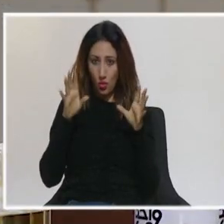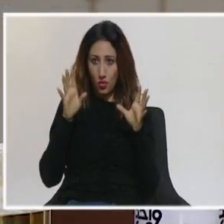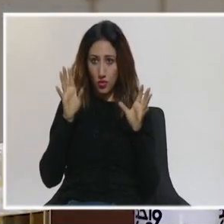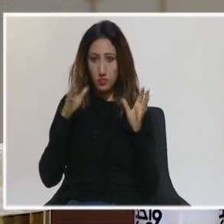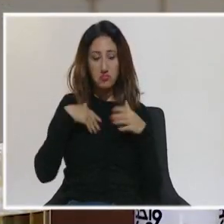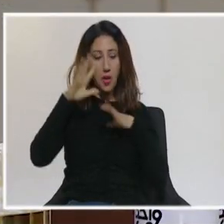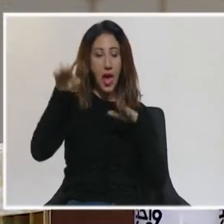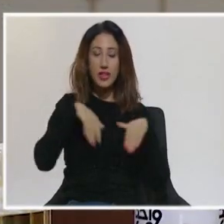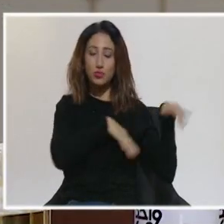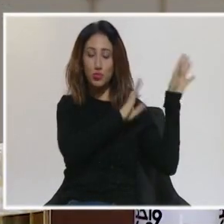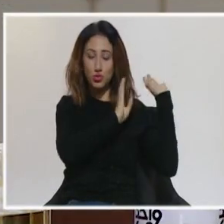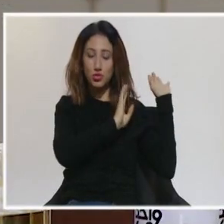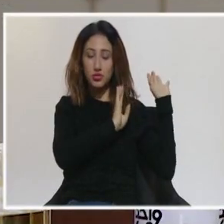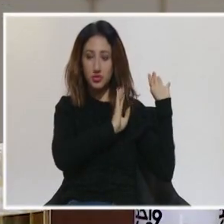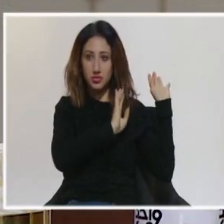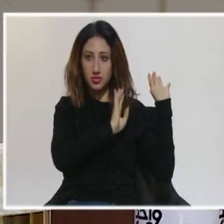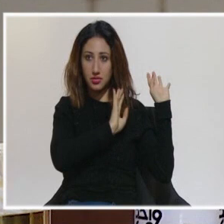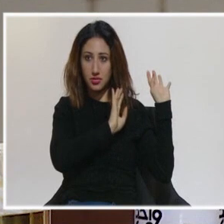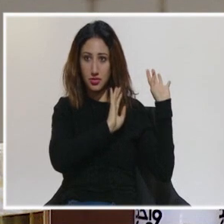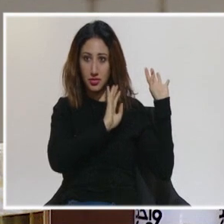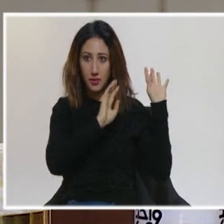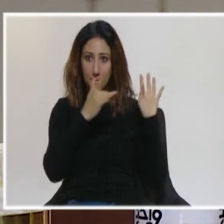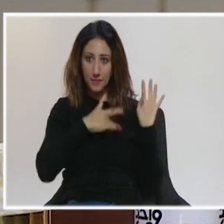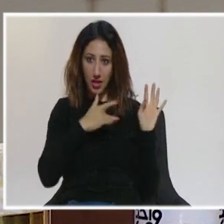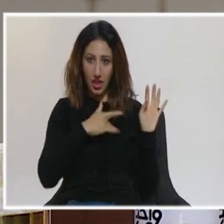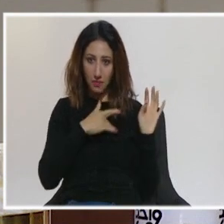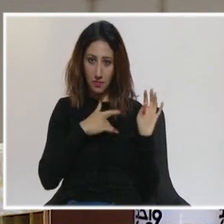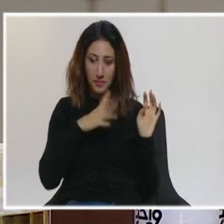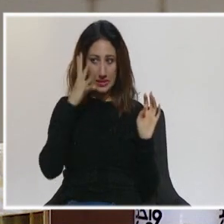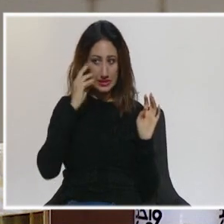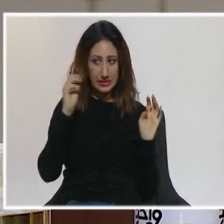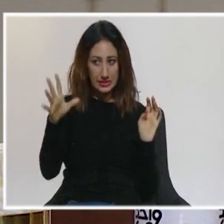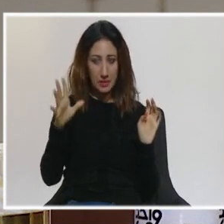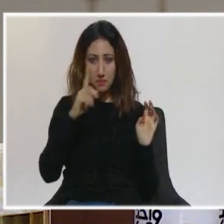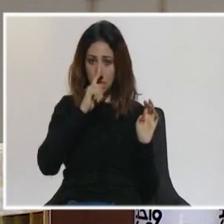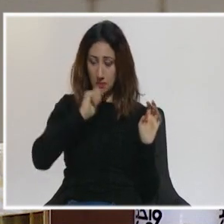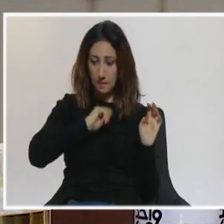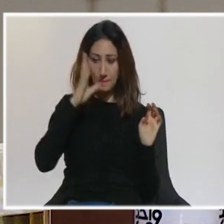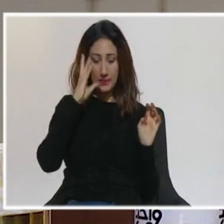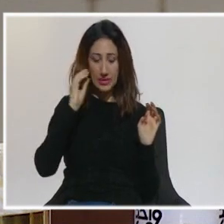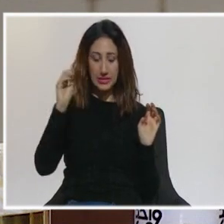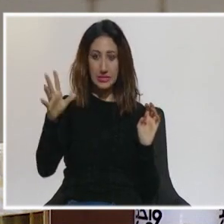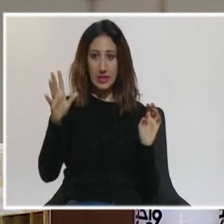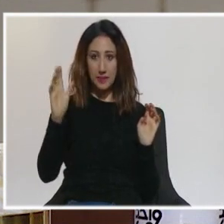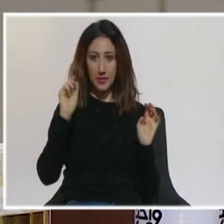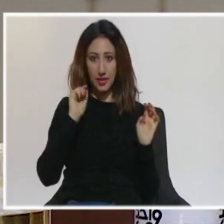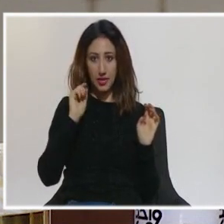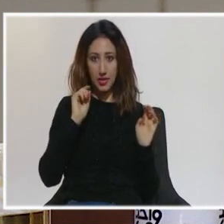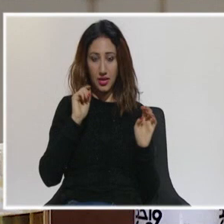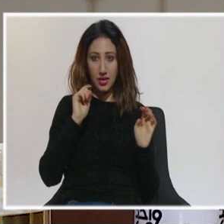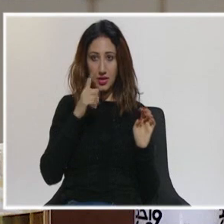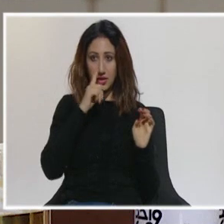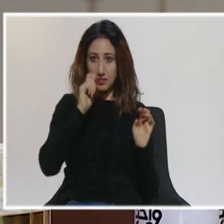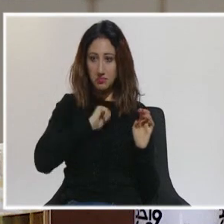راحلون. فمن أعماق قلبك سامح من أساء إليك وتجاوز عن السيئة